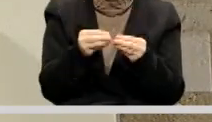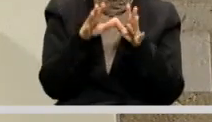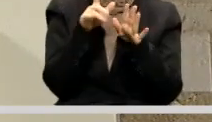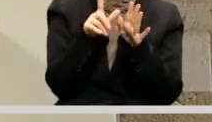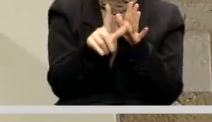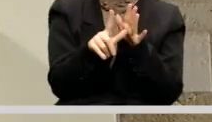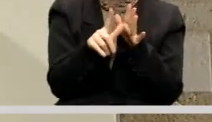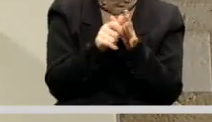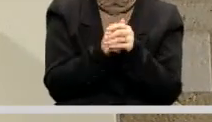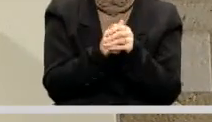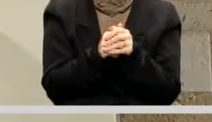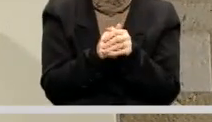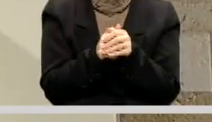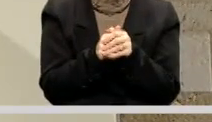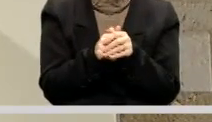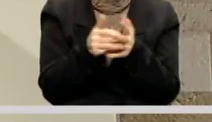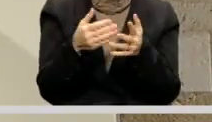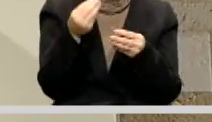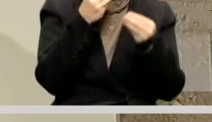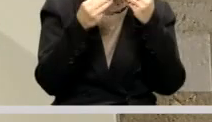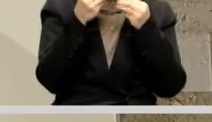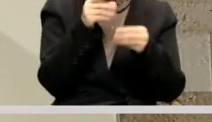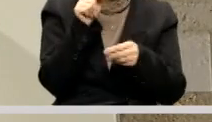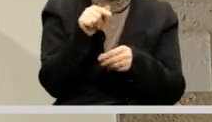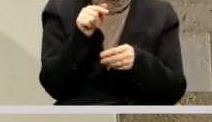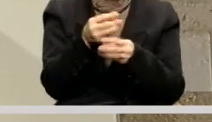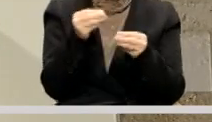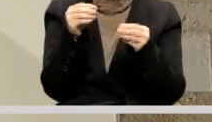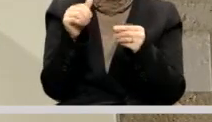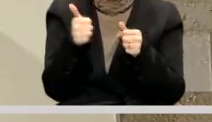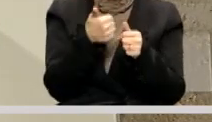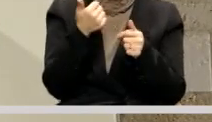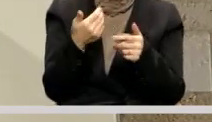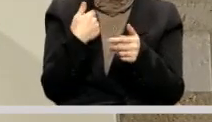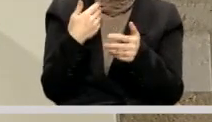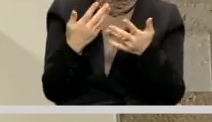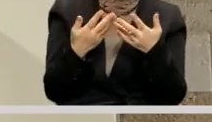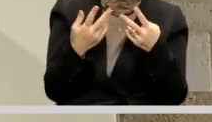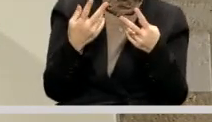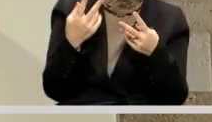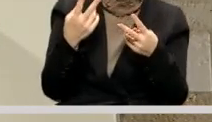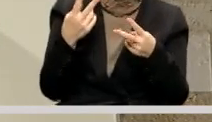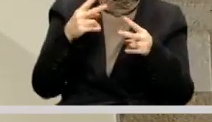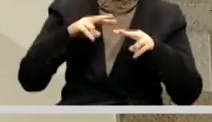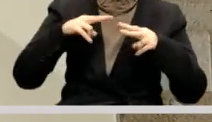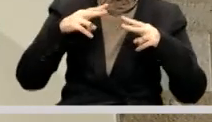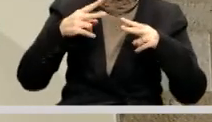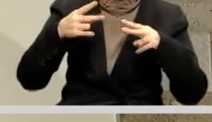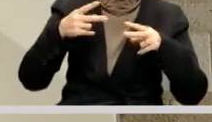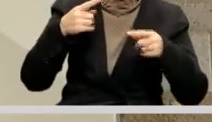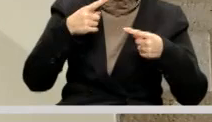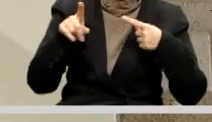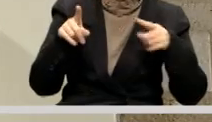istemez uykuyu bölecektir. Diyetlerde de bu çok önemli. Ben vardiyalı çalışanlarda mesela uyku kalitesi sirkadyen